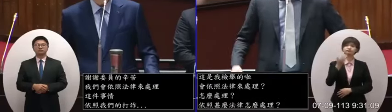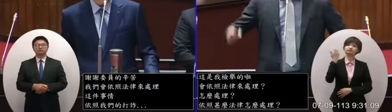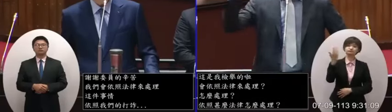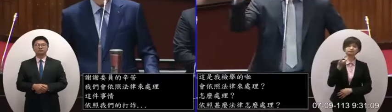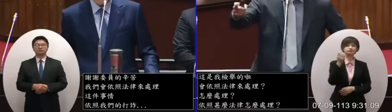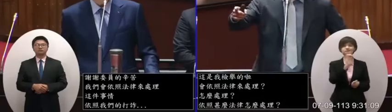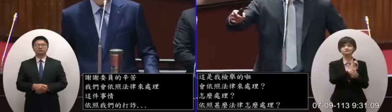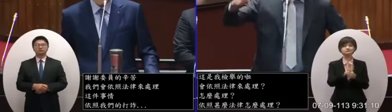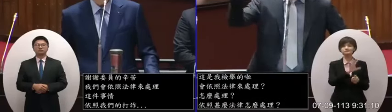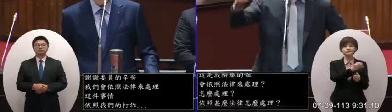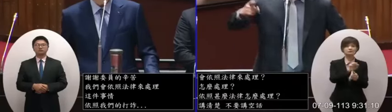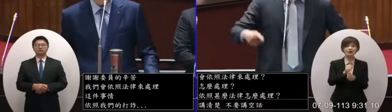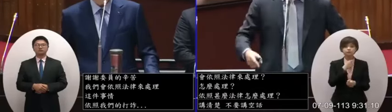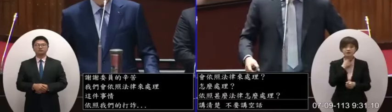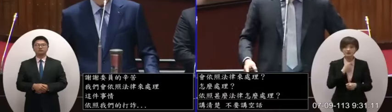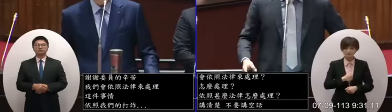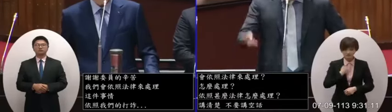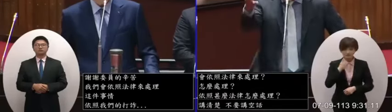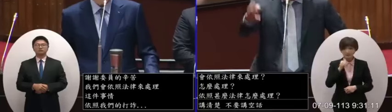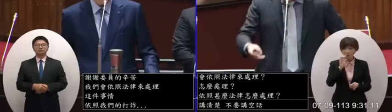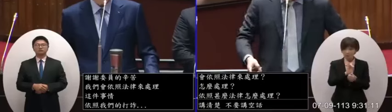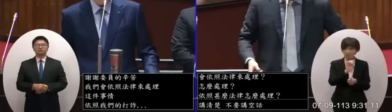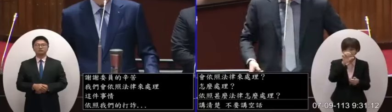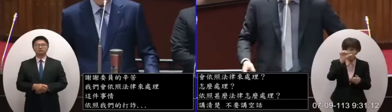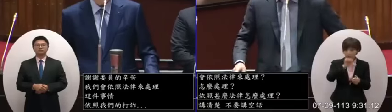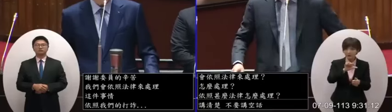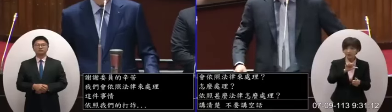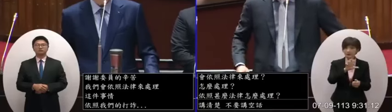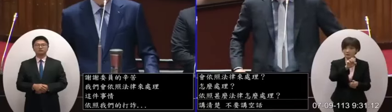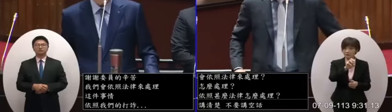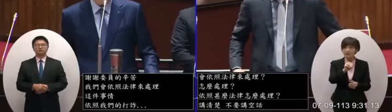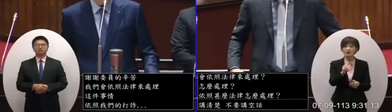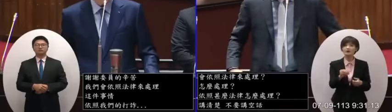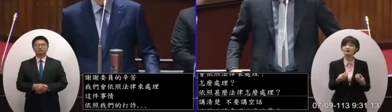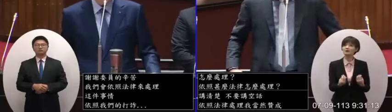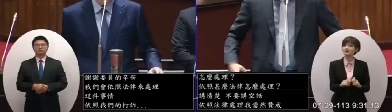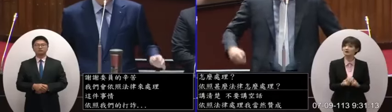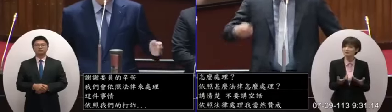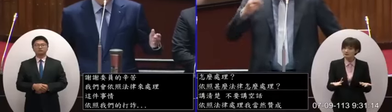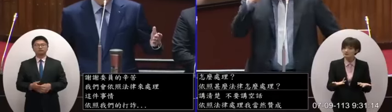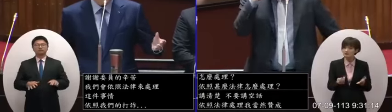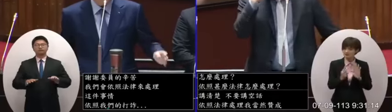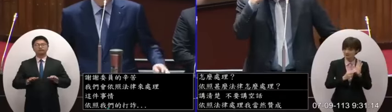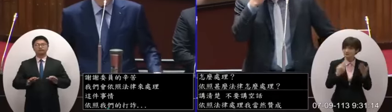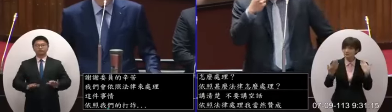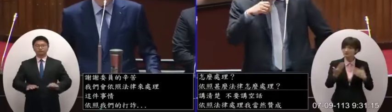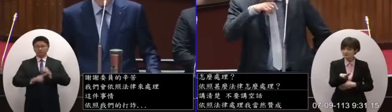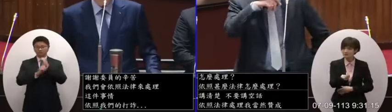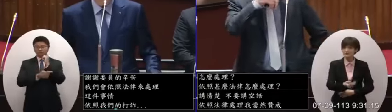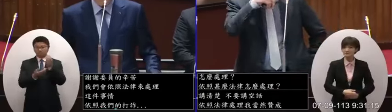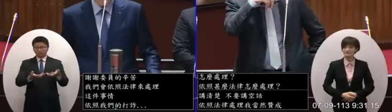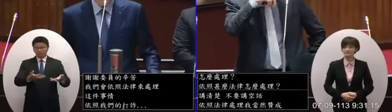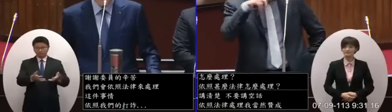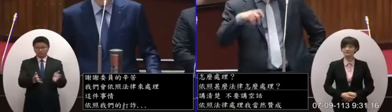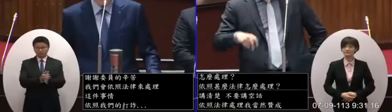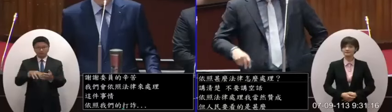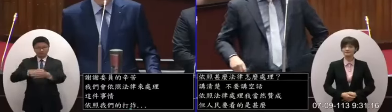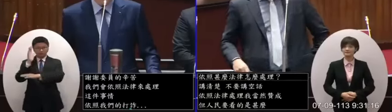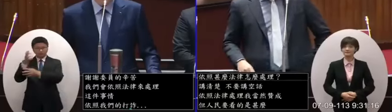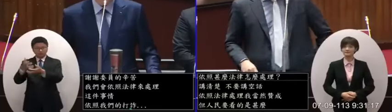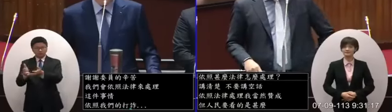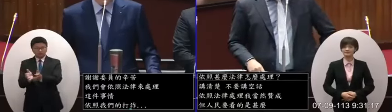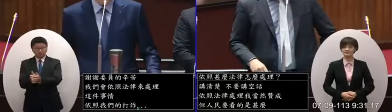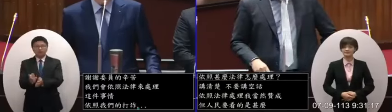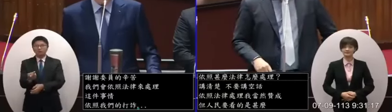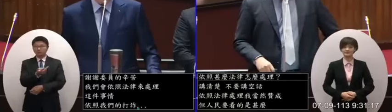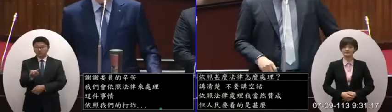动。你要依据什么法律怎么处理？请教院长。 现在当然，法务部也好，内政部也好，